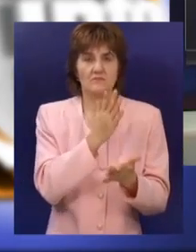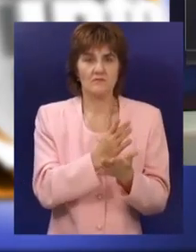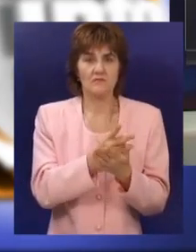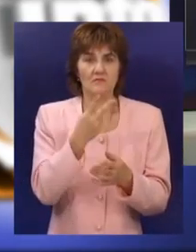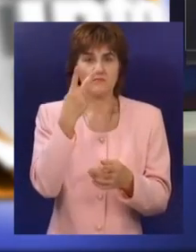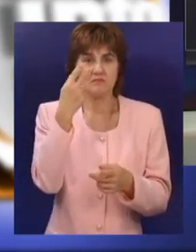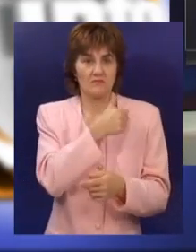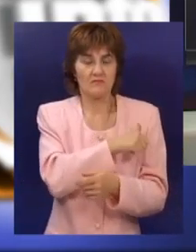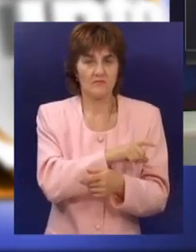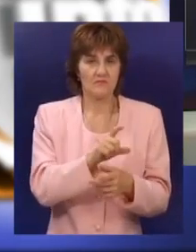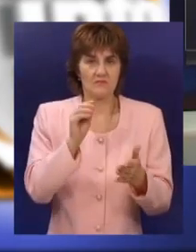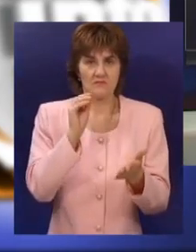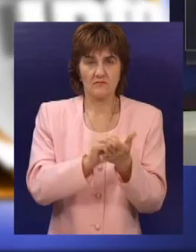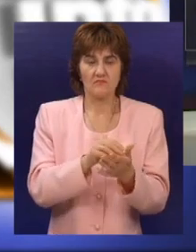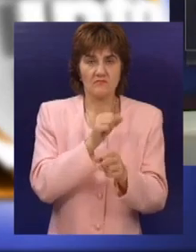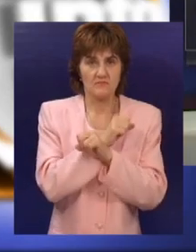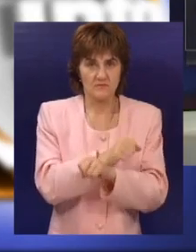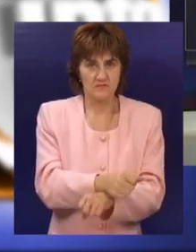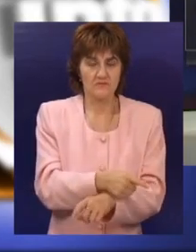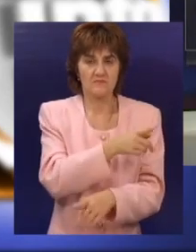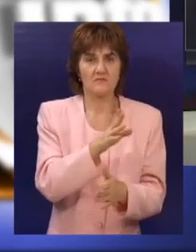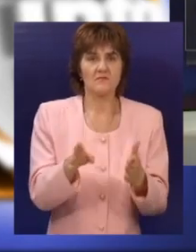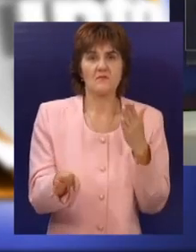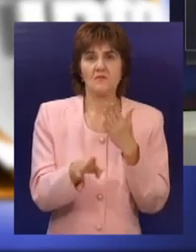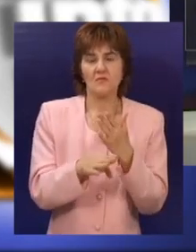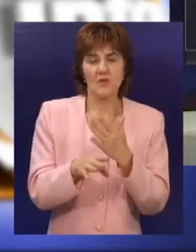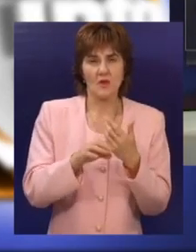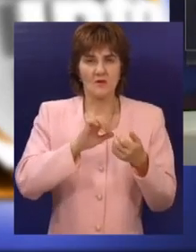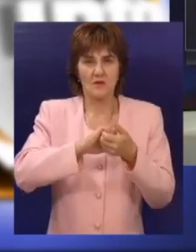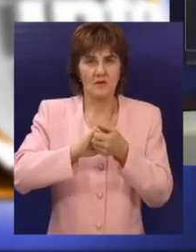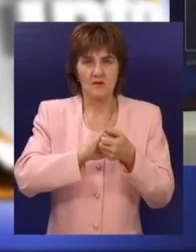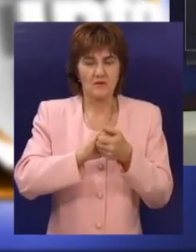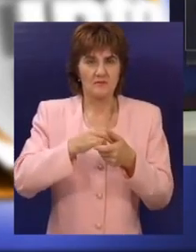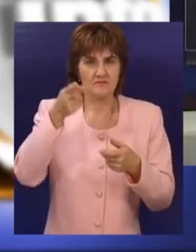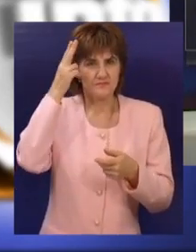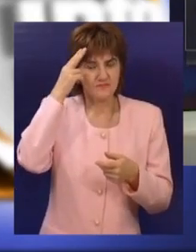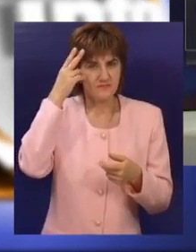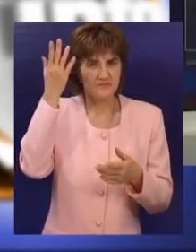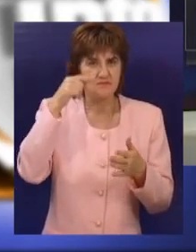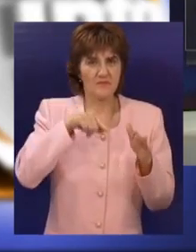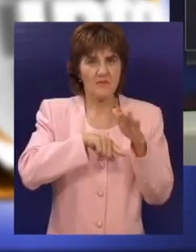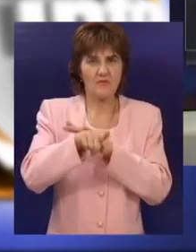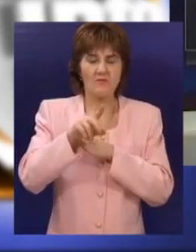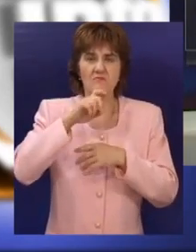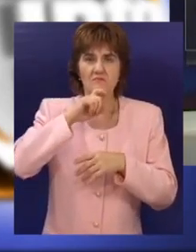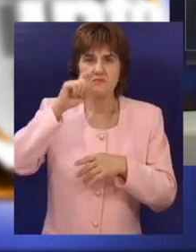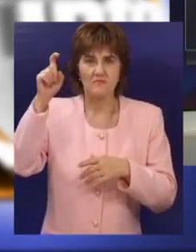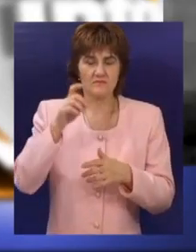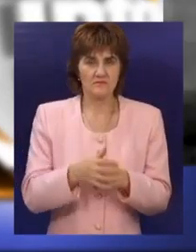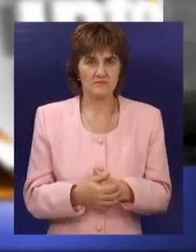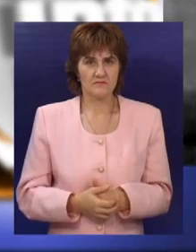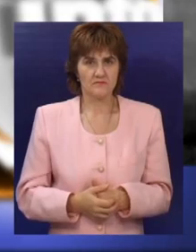je 1998. pomogao ubicama rvačkog šampiona Bogdana Đorđića da pobegnu u